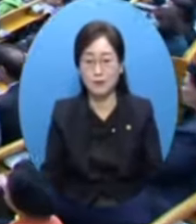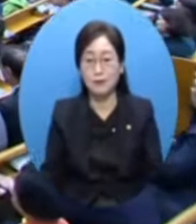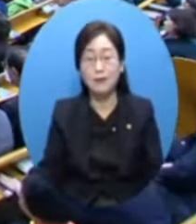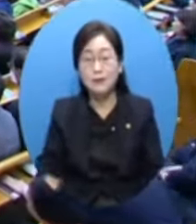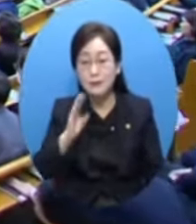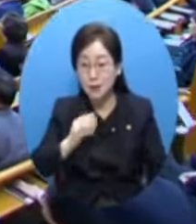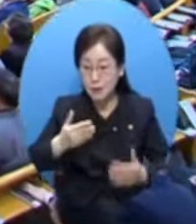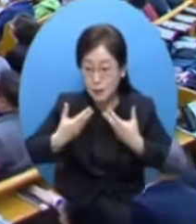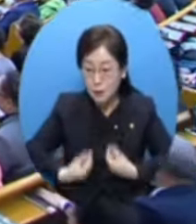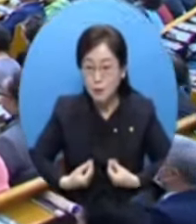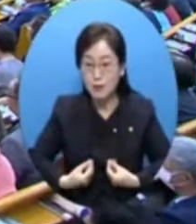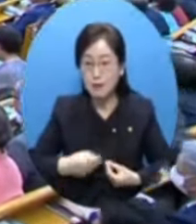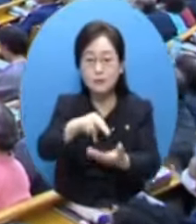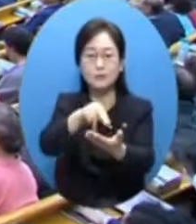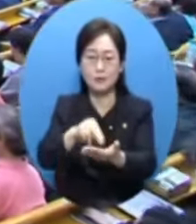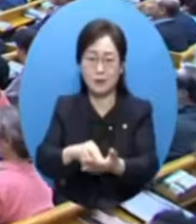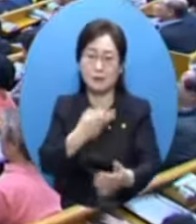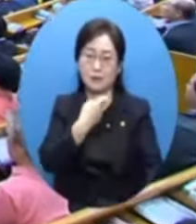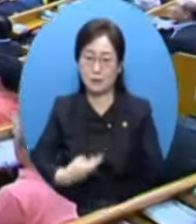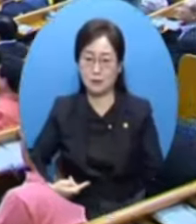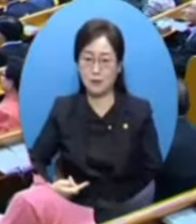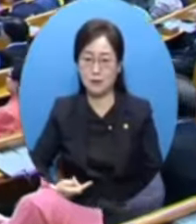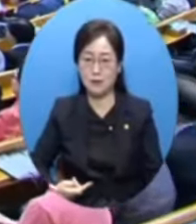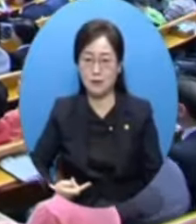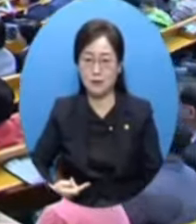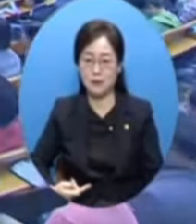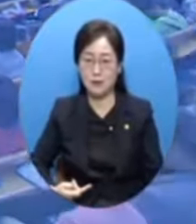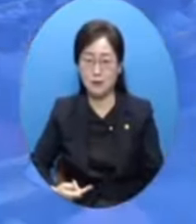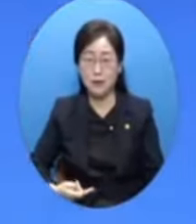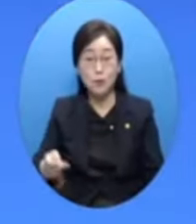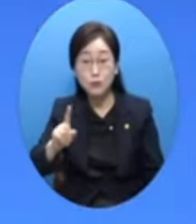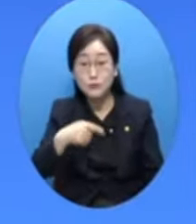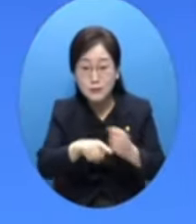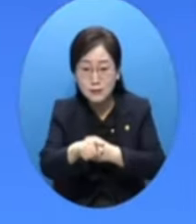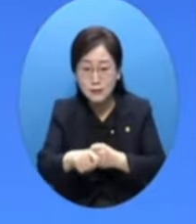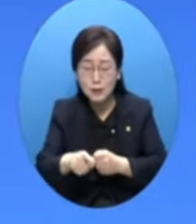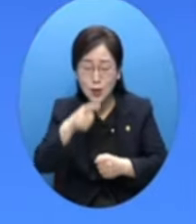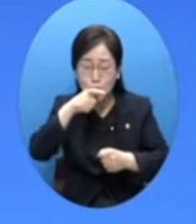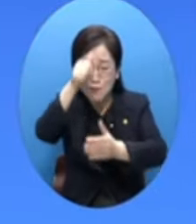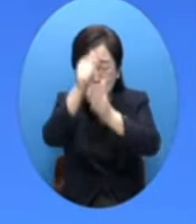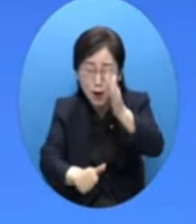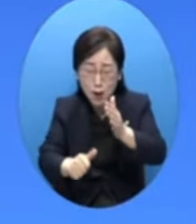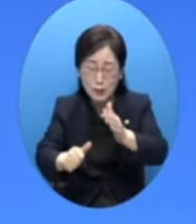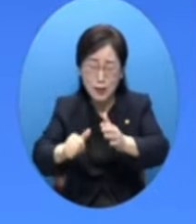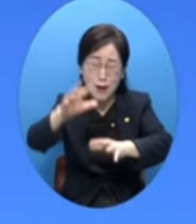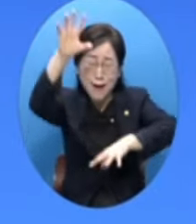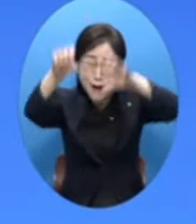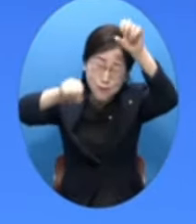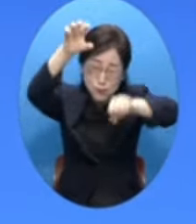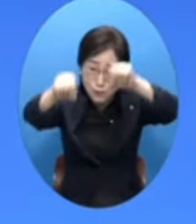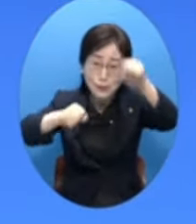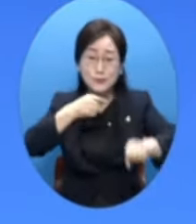절망에 처한 제자들이 물에 빠진 사람이 지푸라기라도 붙잡는 심령으로